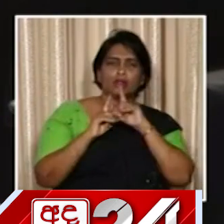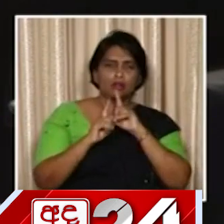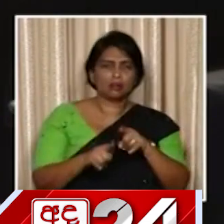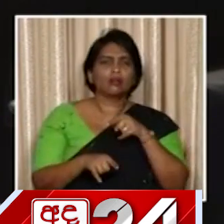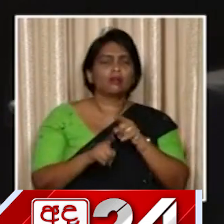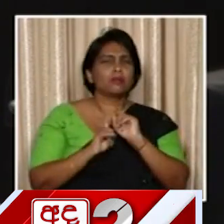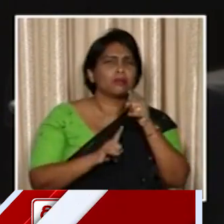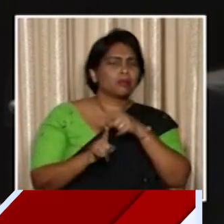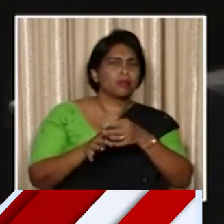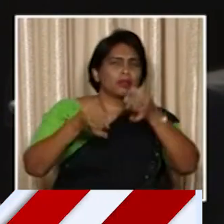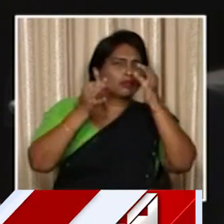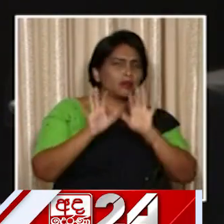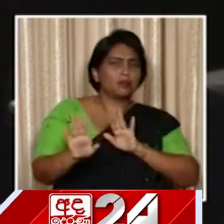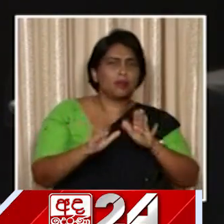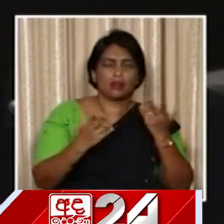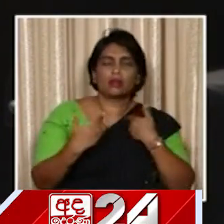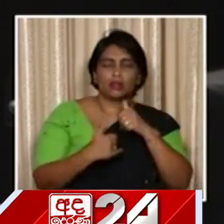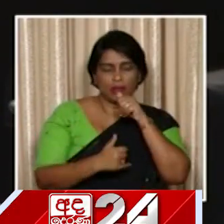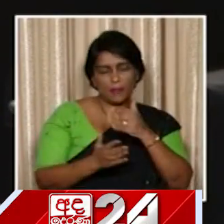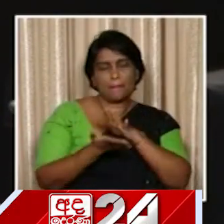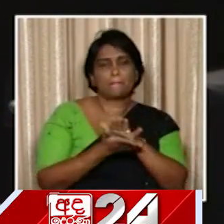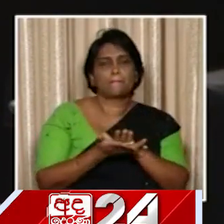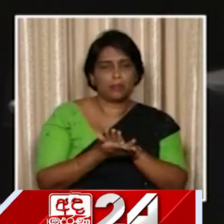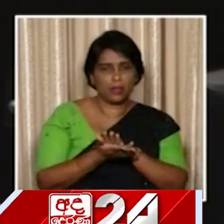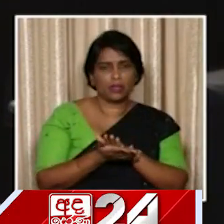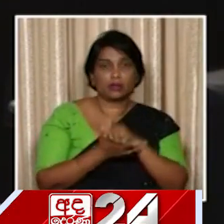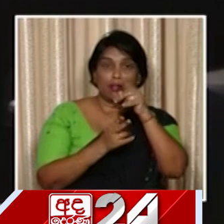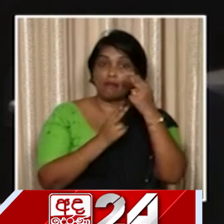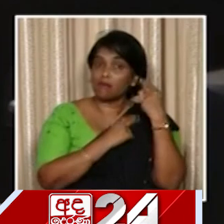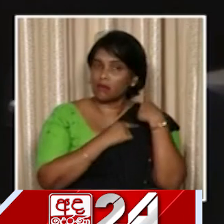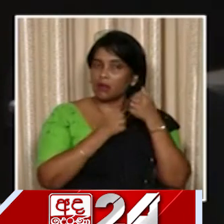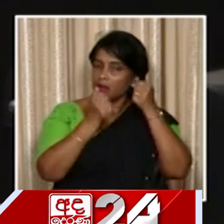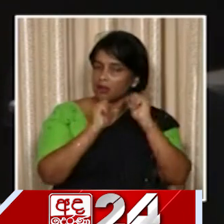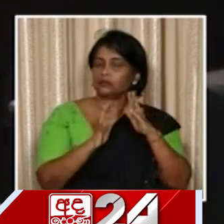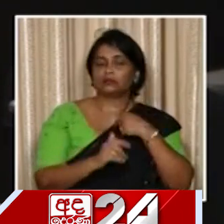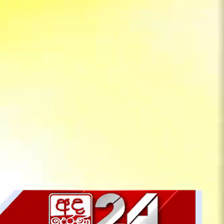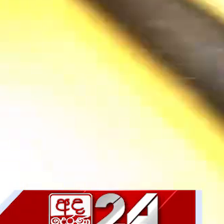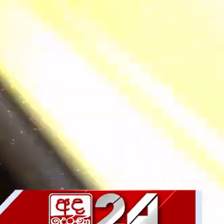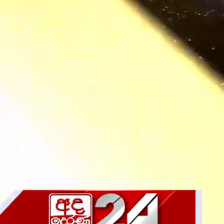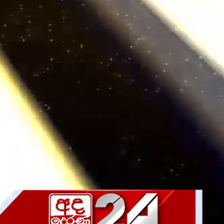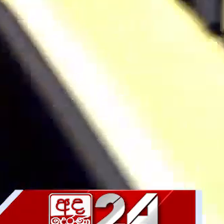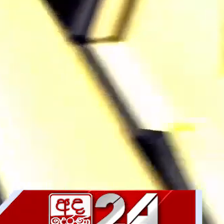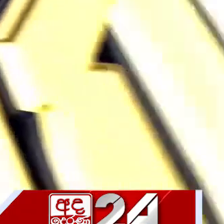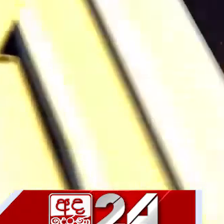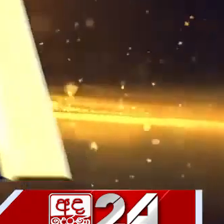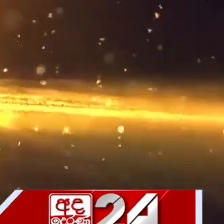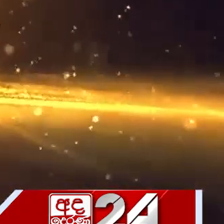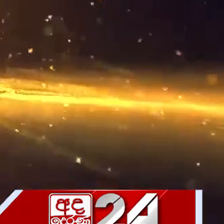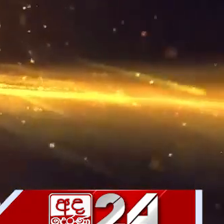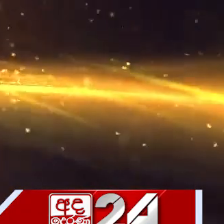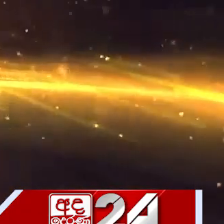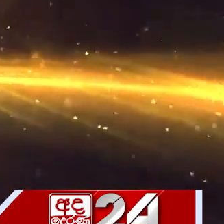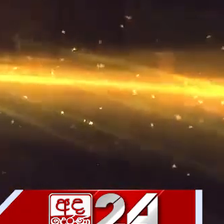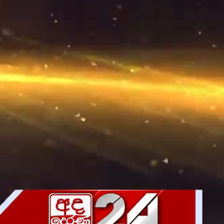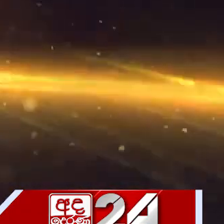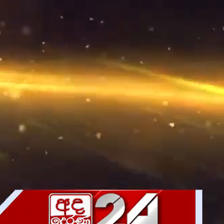මේ සභාව විධිමත් ලෙස මෙහෙවන්නේ නැති බව පැහැදිලි. ඒක ඔබතුමාලගේ වගකීම ඔබතුමාලා ඉටු කරන්න කියලා තමයි මම කියන්නේ. කෝටි ගණන් දිනුම් ගෙනෙන සැමට